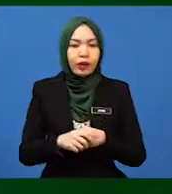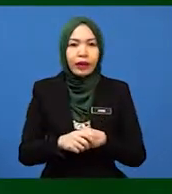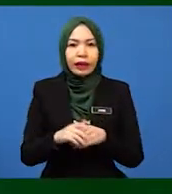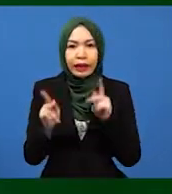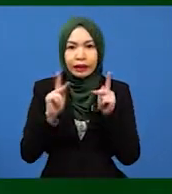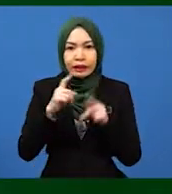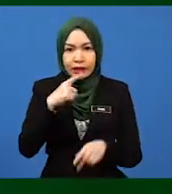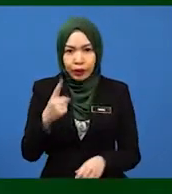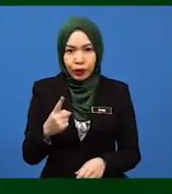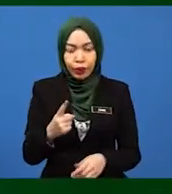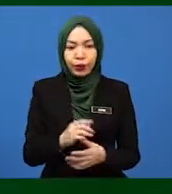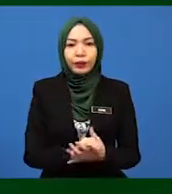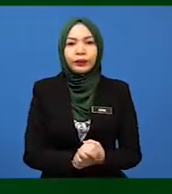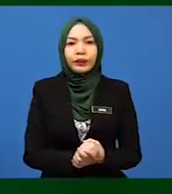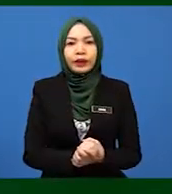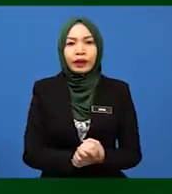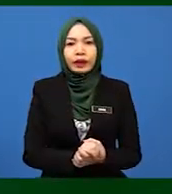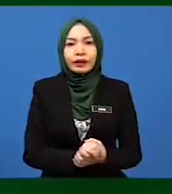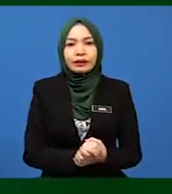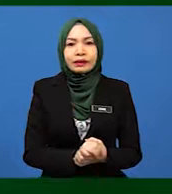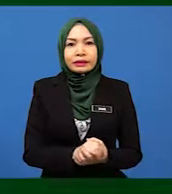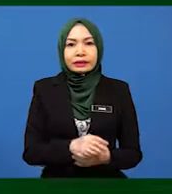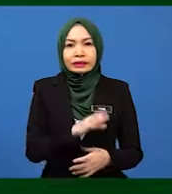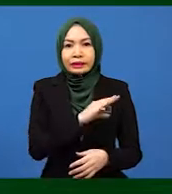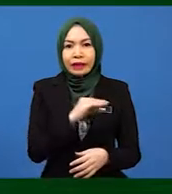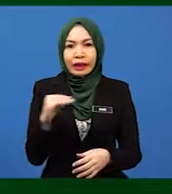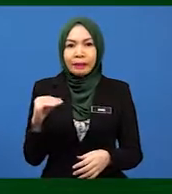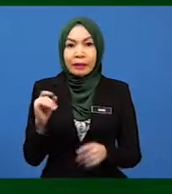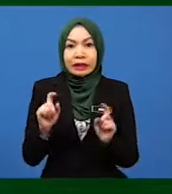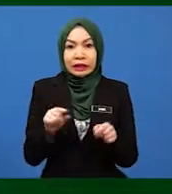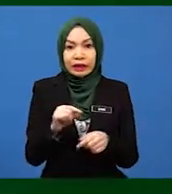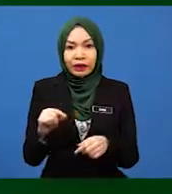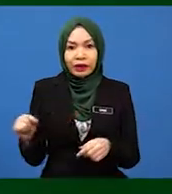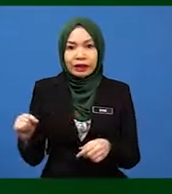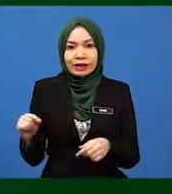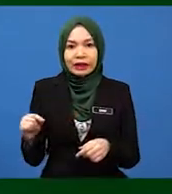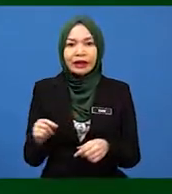pula mesti ditulis tanda seru.